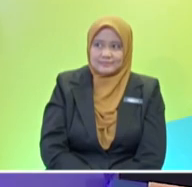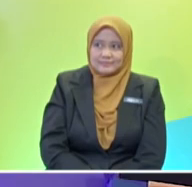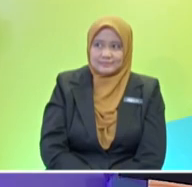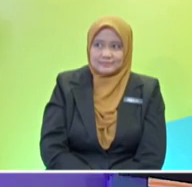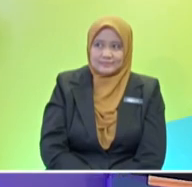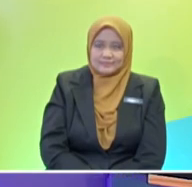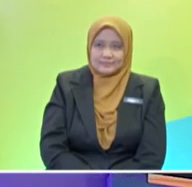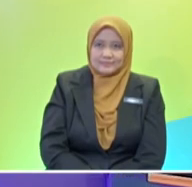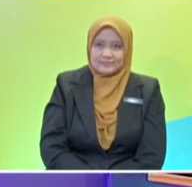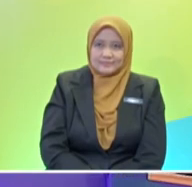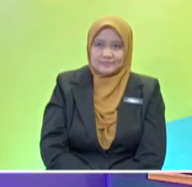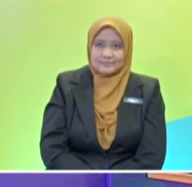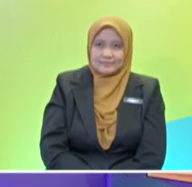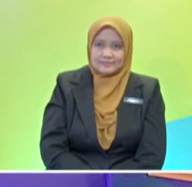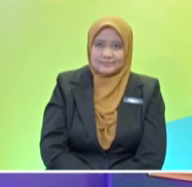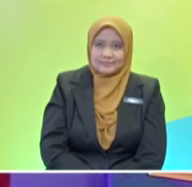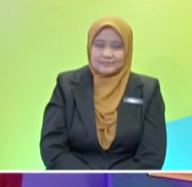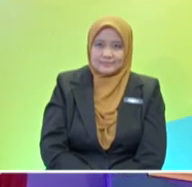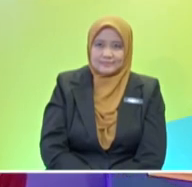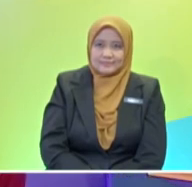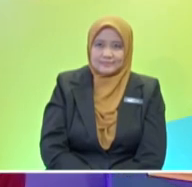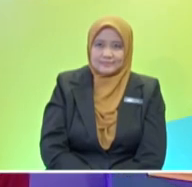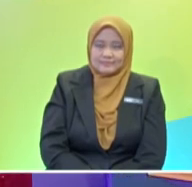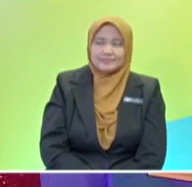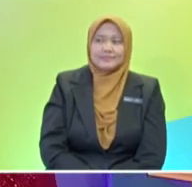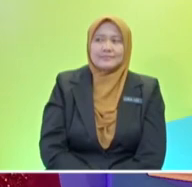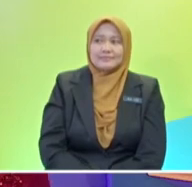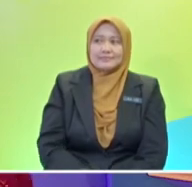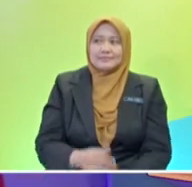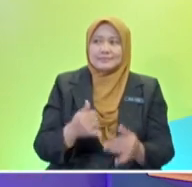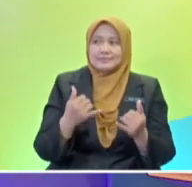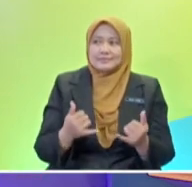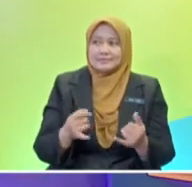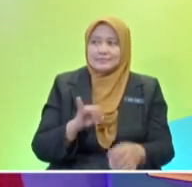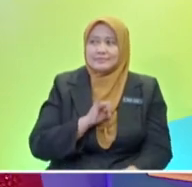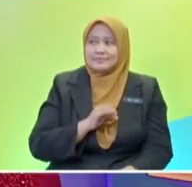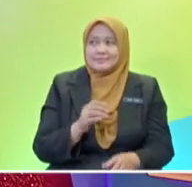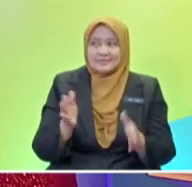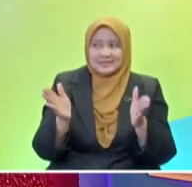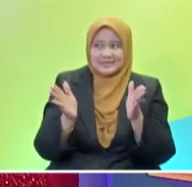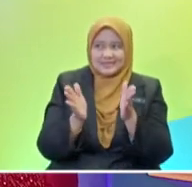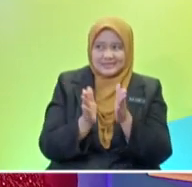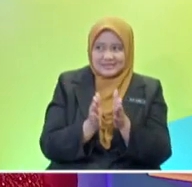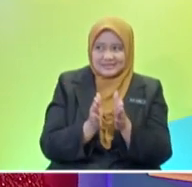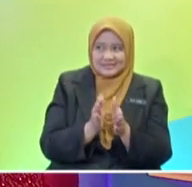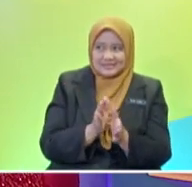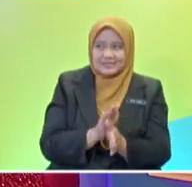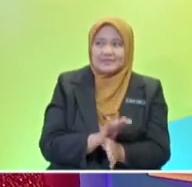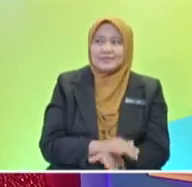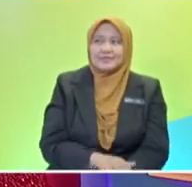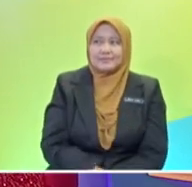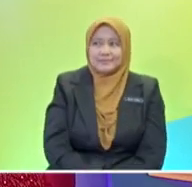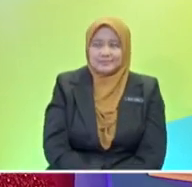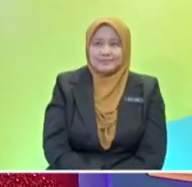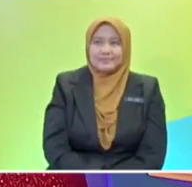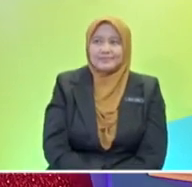Murid. Cikgu. Ya. Cikgu punya yang besar. Ah, cuba cari yang satu. Saya ni yang kecil sikit. Ah, kecil. Ah, nampak